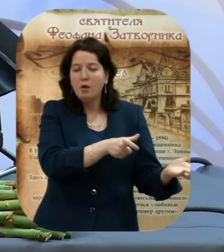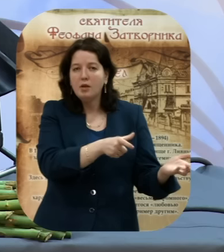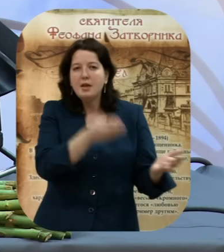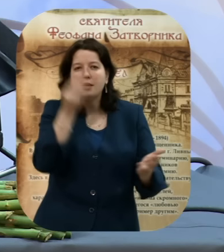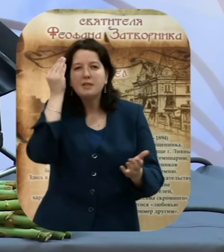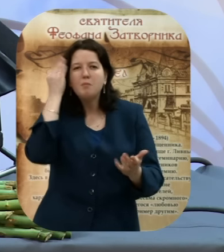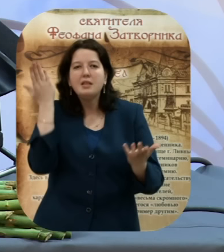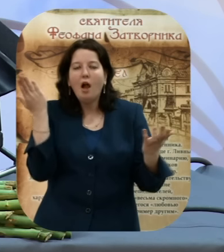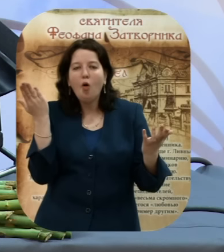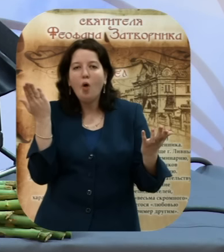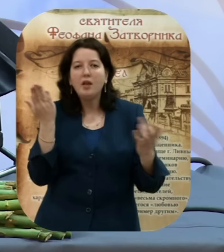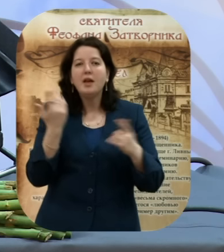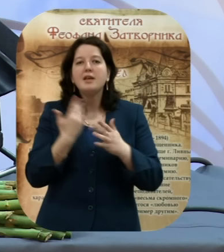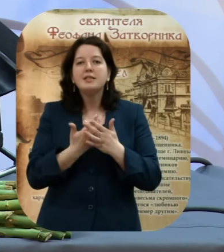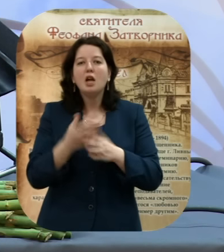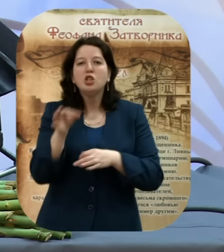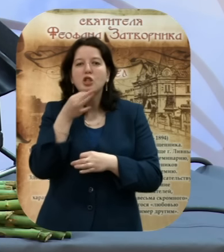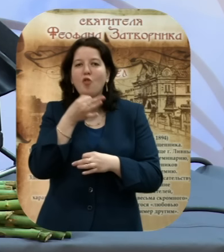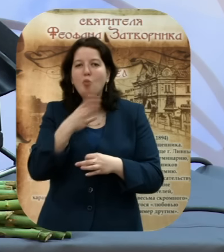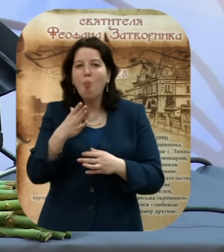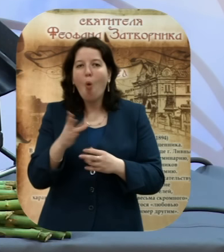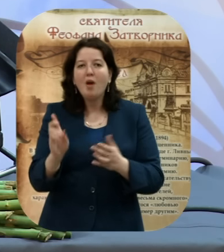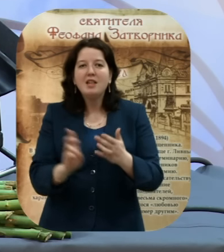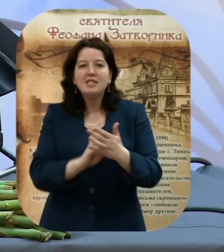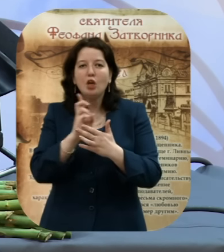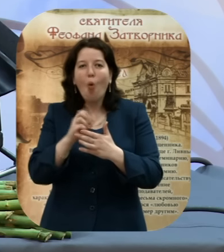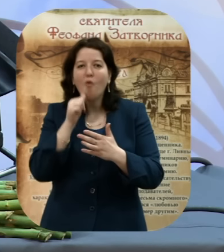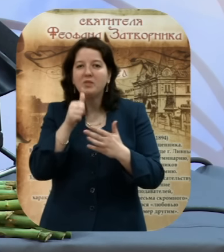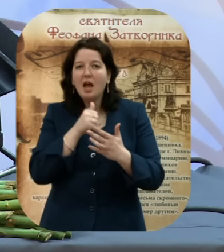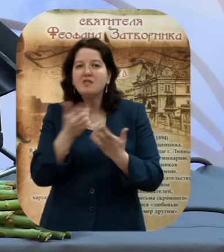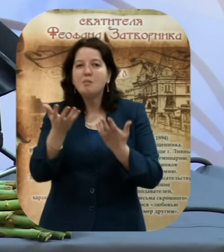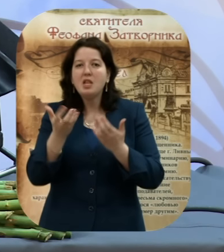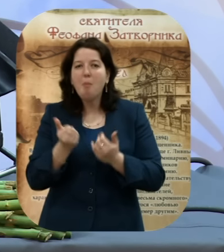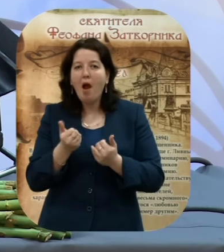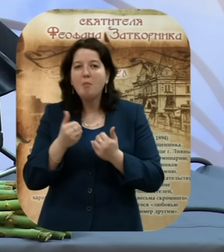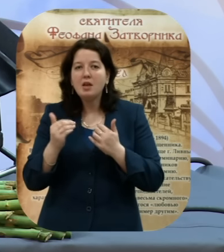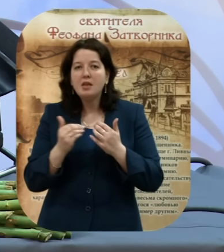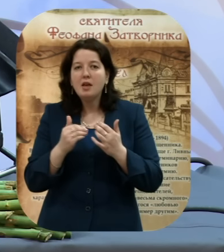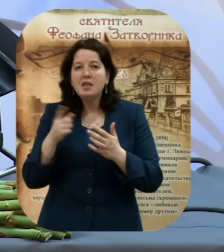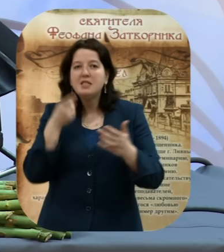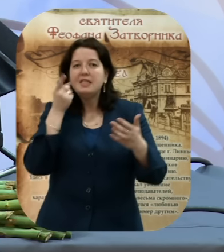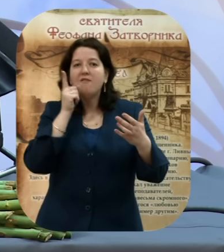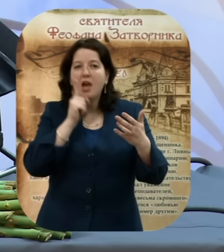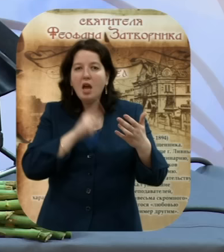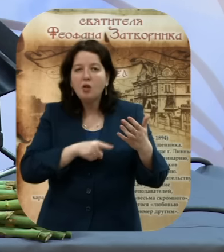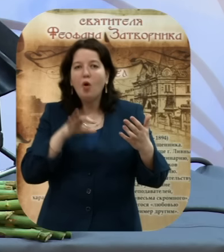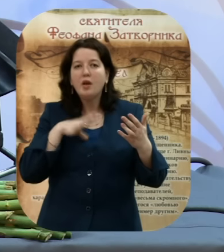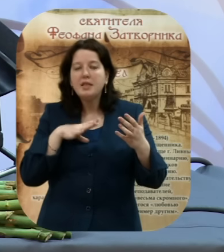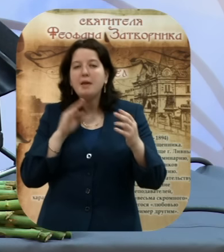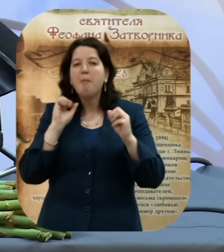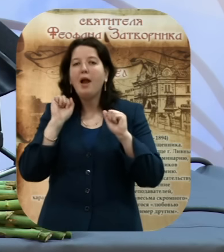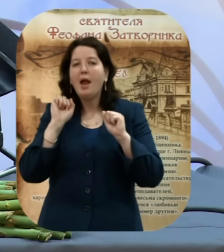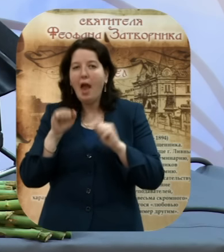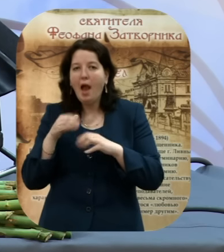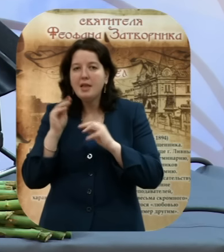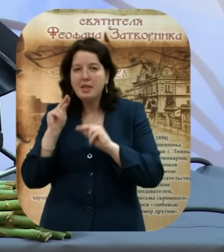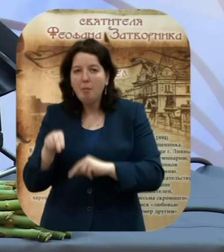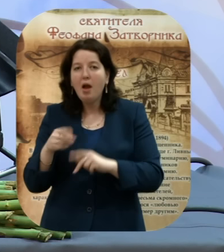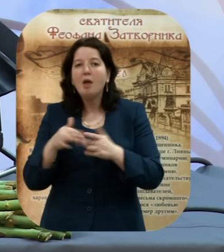В любом церковном таинстве, принимаемом с верою и покаянием,